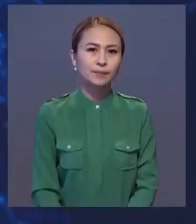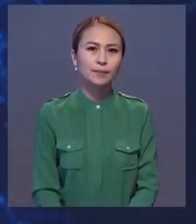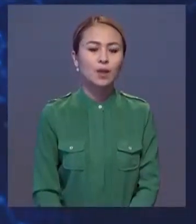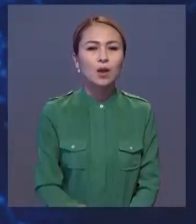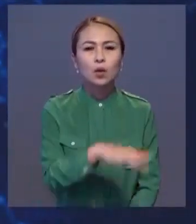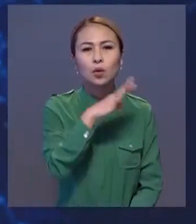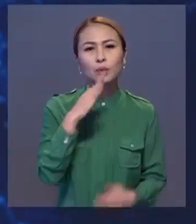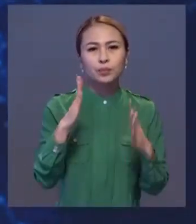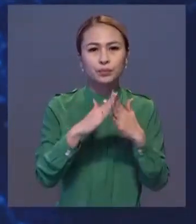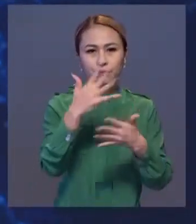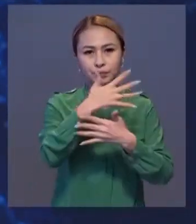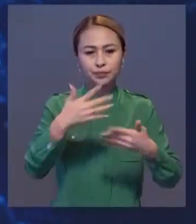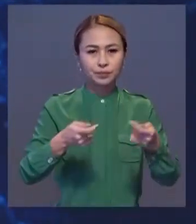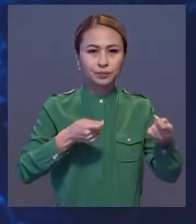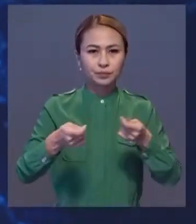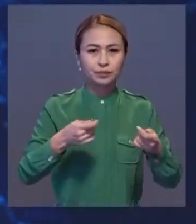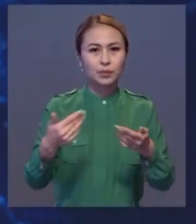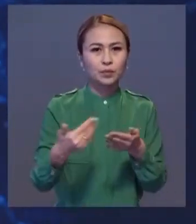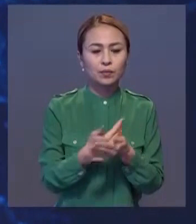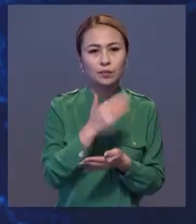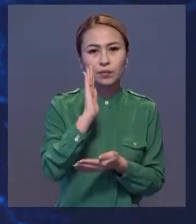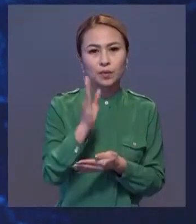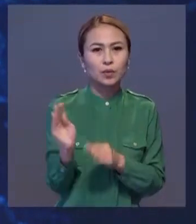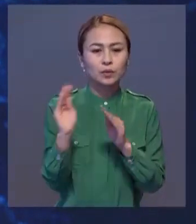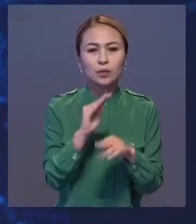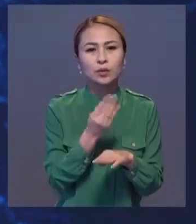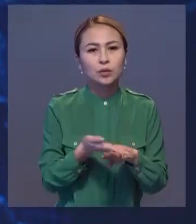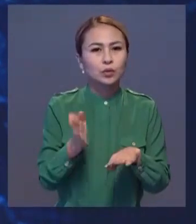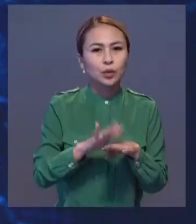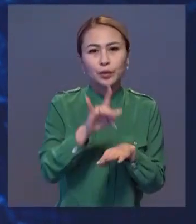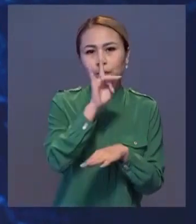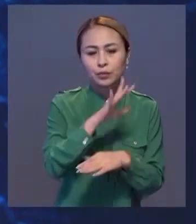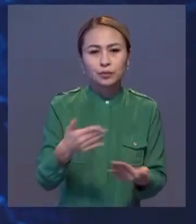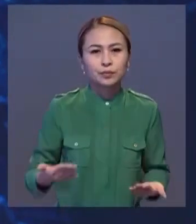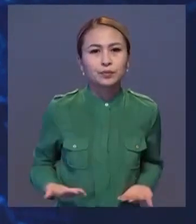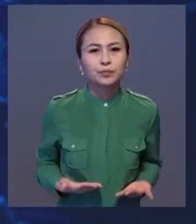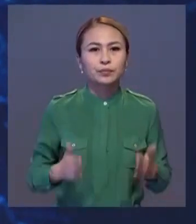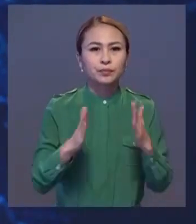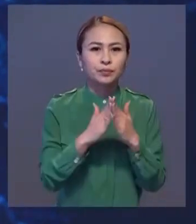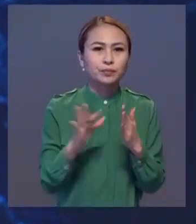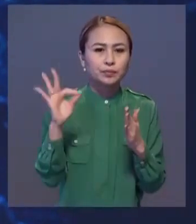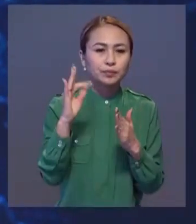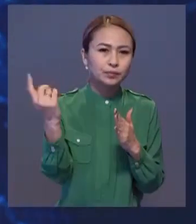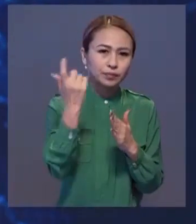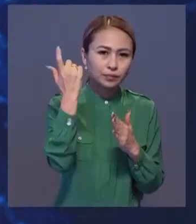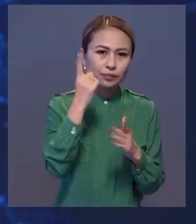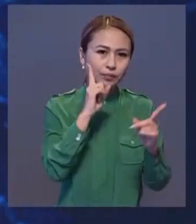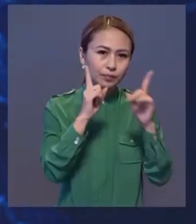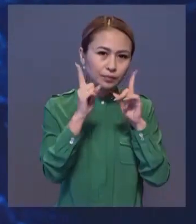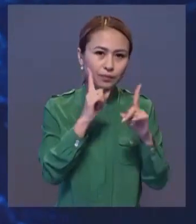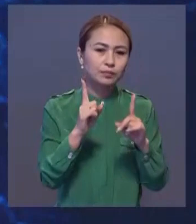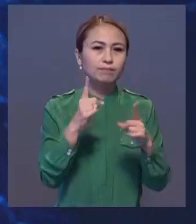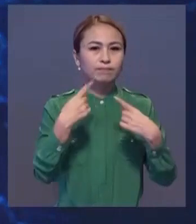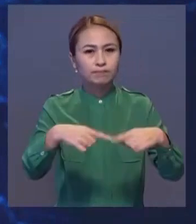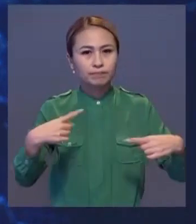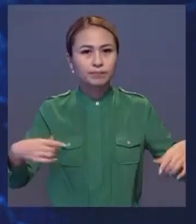Көп пәтерлі тұрғын үйді басқарудың жаңа форматына өту қиындық тудырмайды. Тұрғын емес үй жайлардың иелері өзара жиналыс ұйымдастырып,